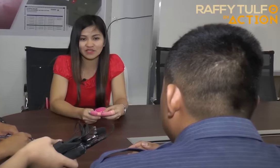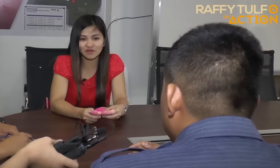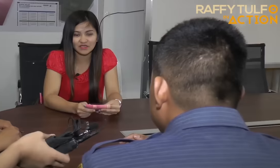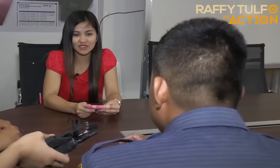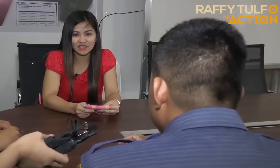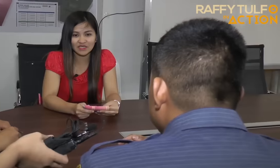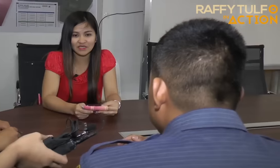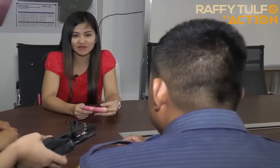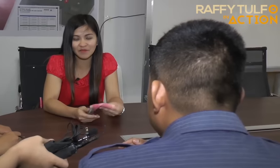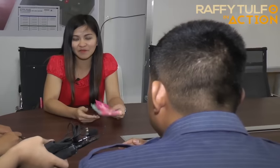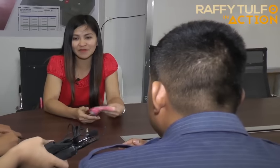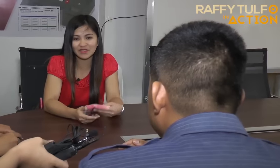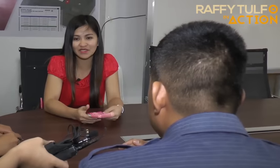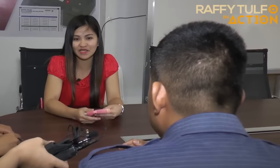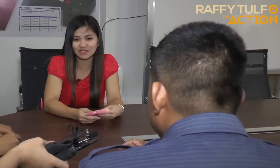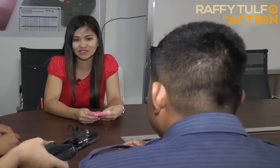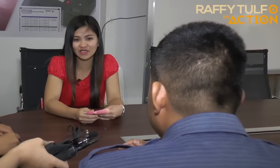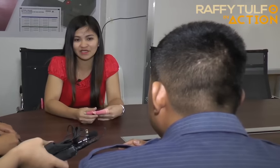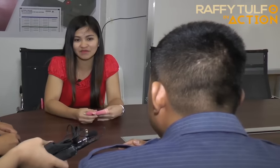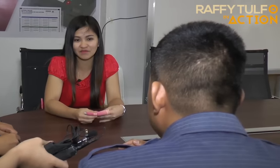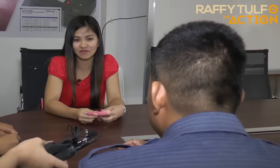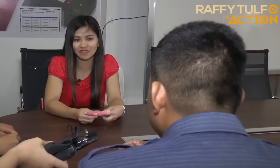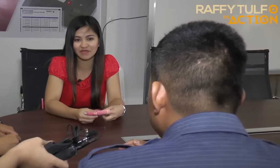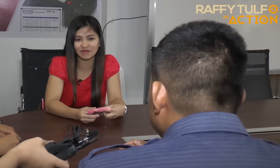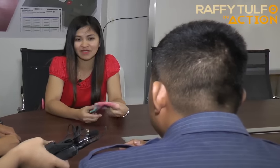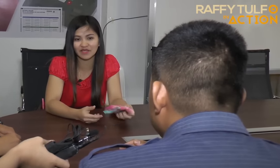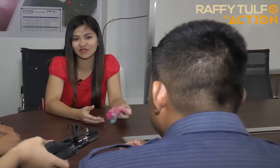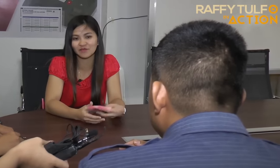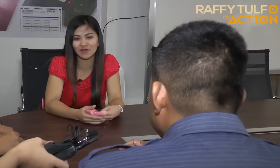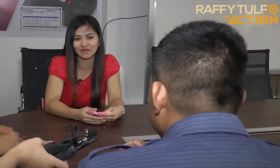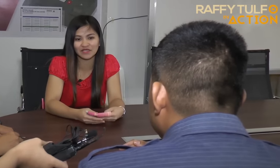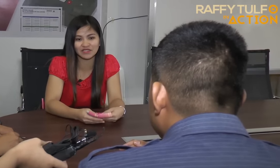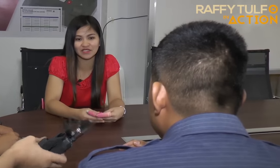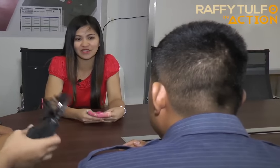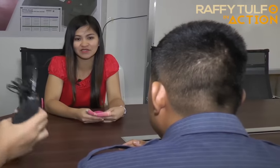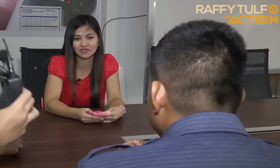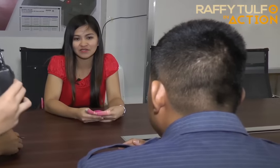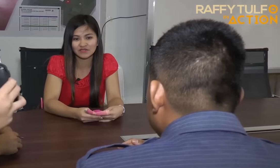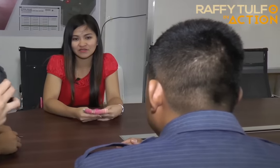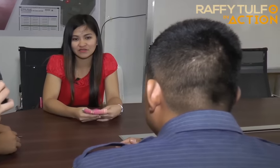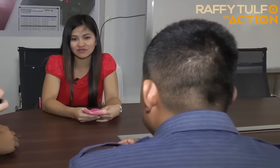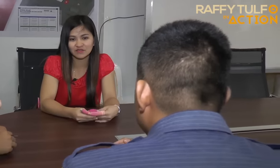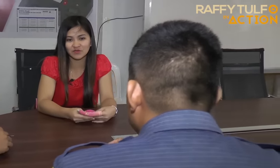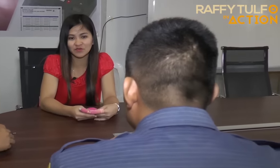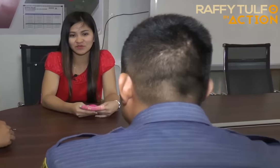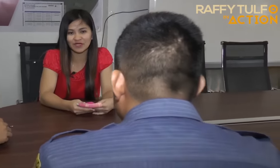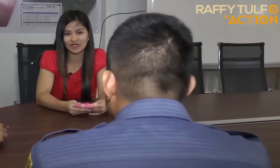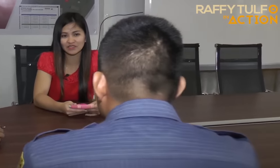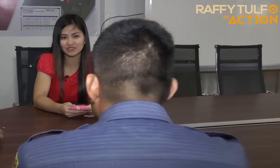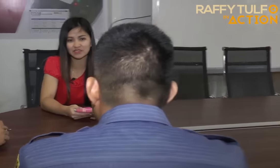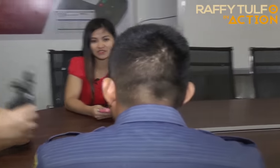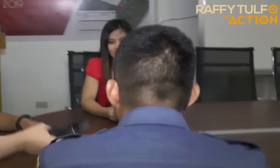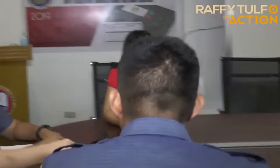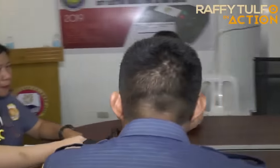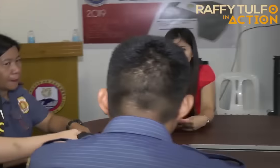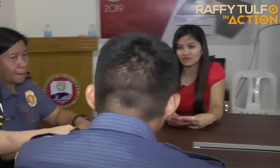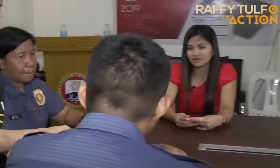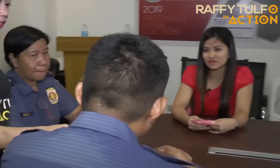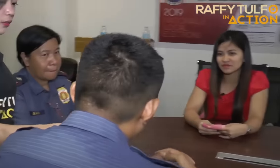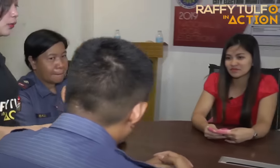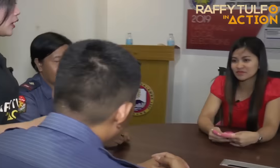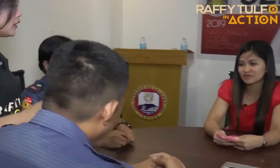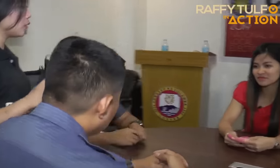sa kanya. Kasi may pamilya na kasi siya eh. May another family na siya. May another family po ba kayo sir? Totoo parang, po ba eh? Wala